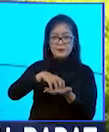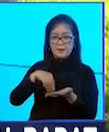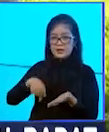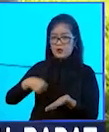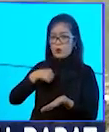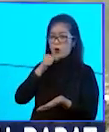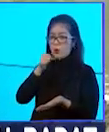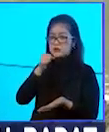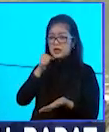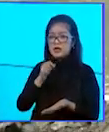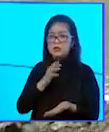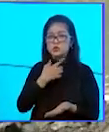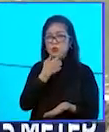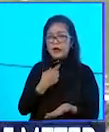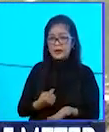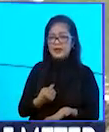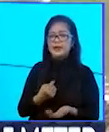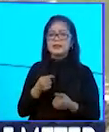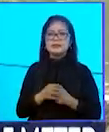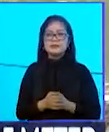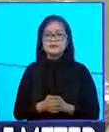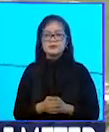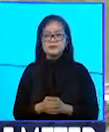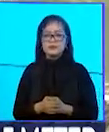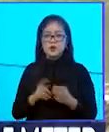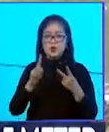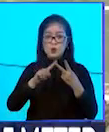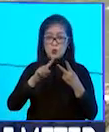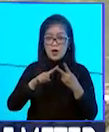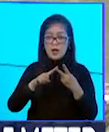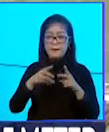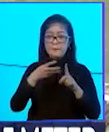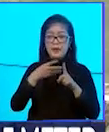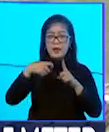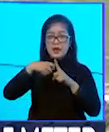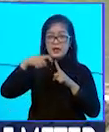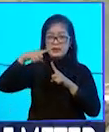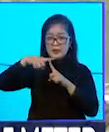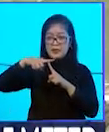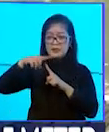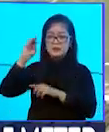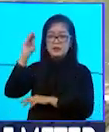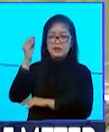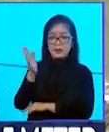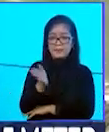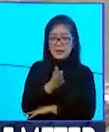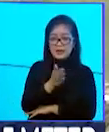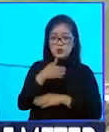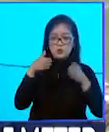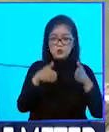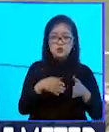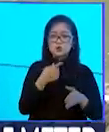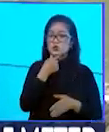kawasan Sudirman. Dan yang kedua ada di kawasan Banjir Kanal Barat. Khusus di kawasan Sudirman ini, nantinya